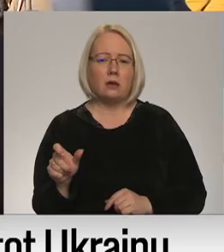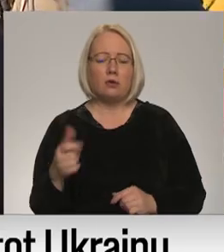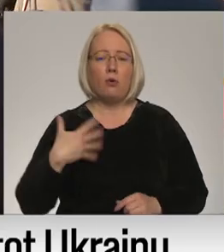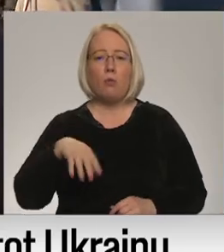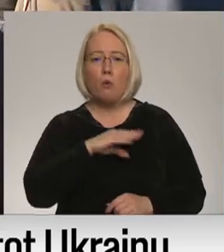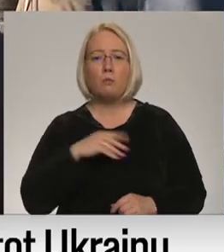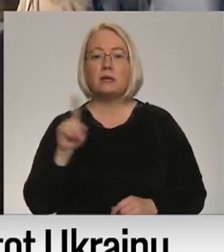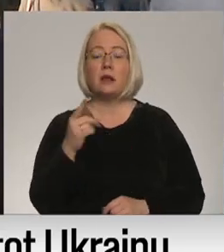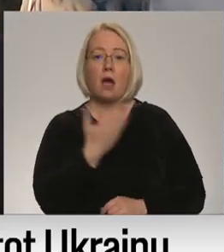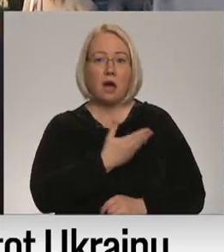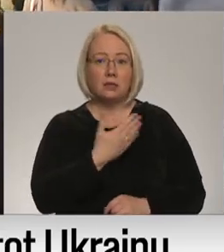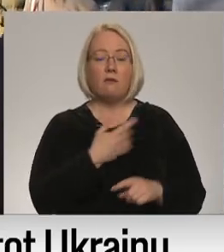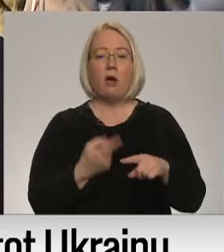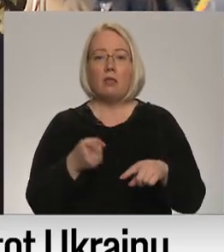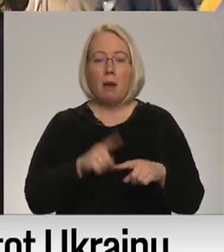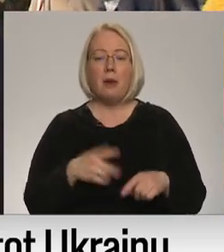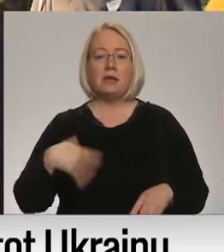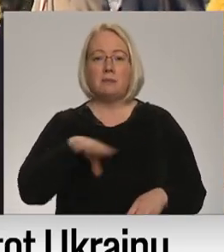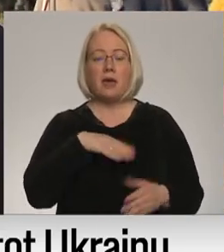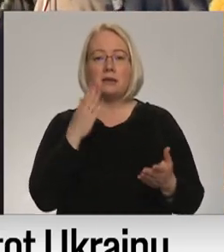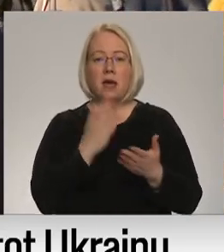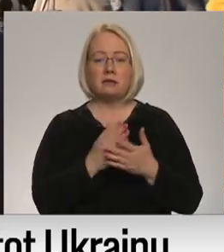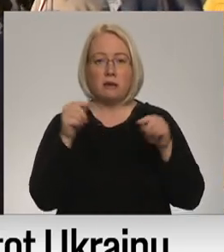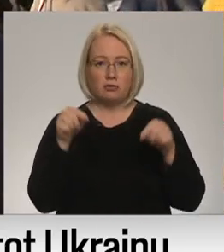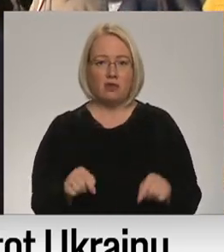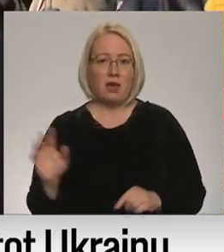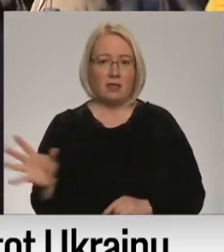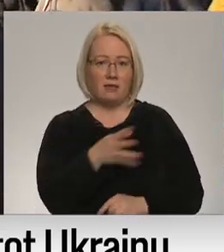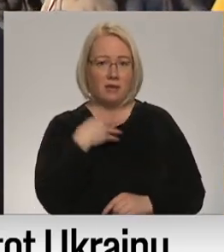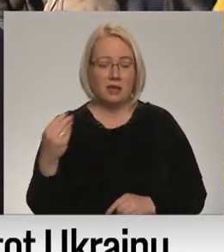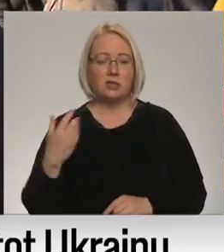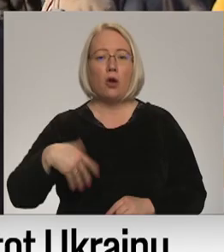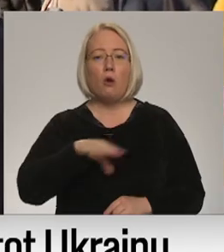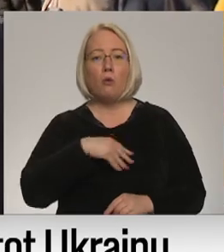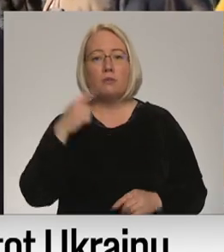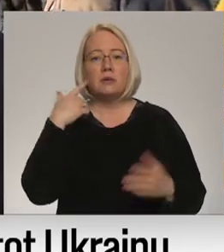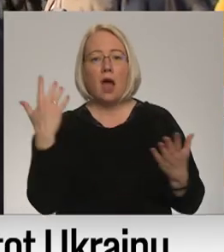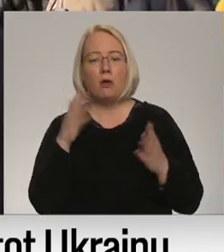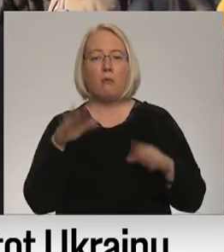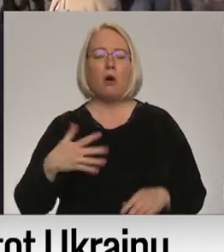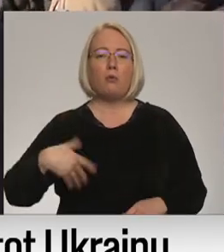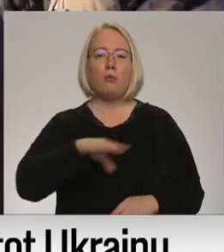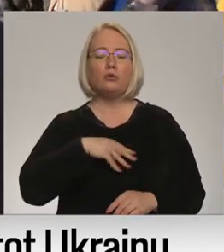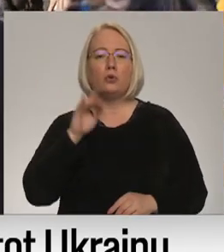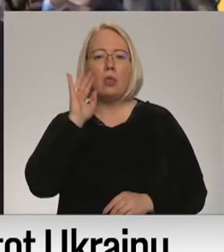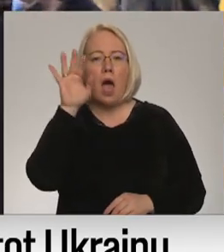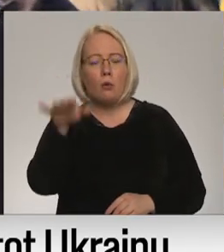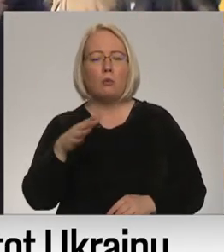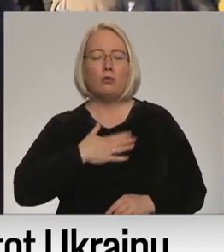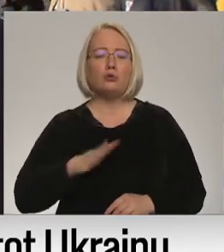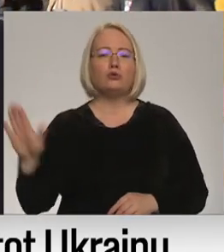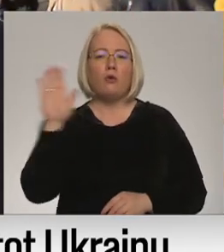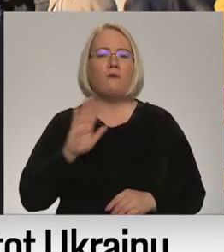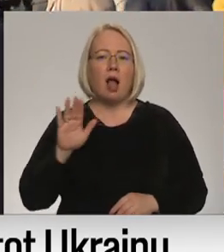mums ir jādzīvo, un tādēļ mēs esam arī šeit visi. Un mums jādomā par mūsu nākotni, par mūsu valsts nākotni,